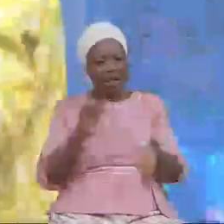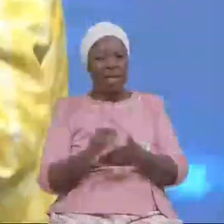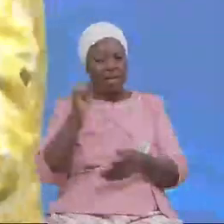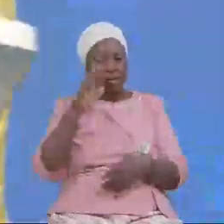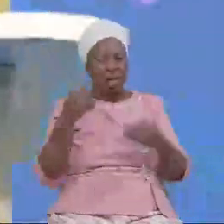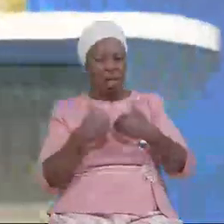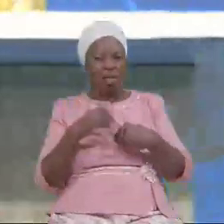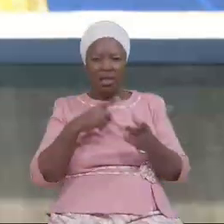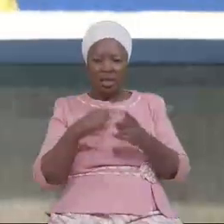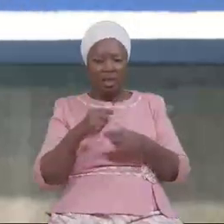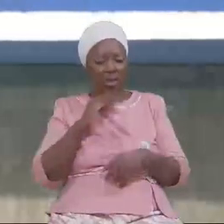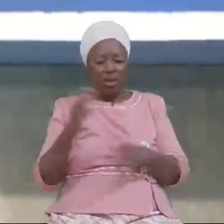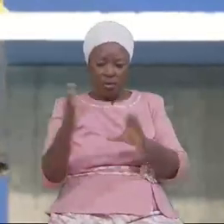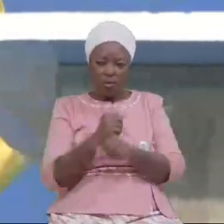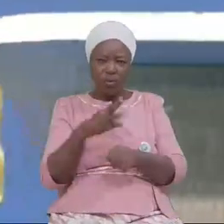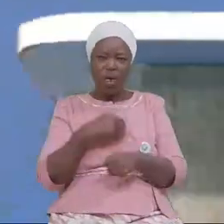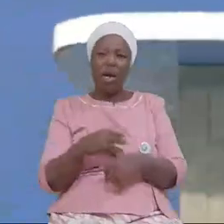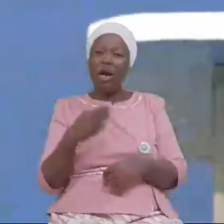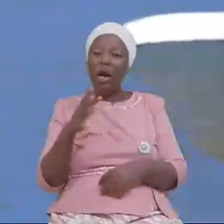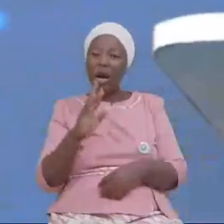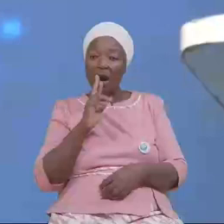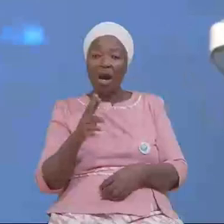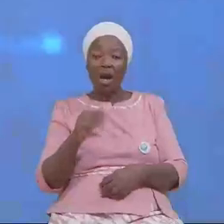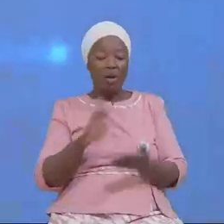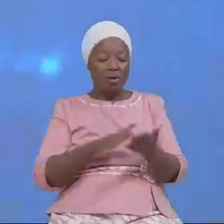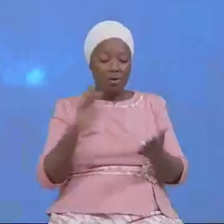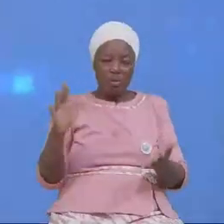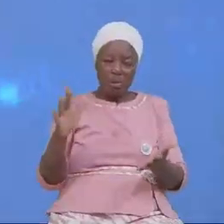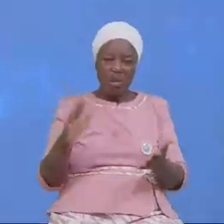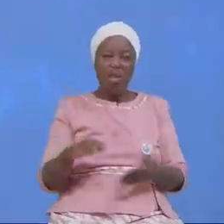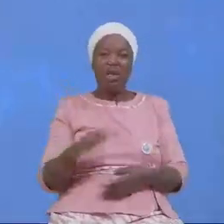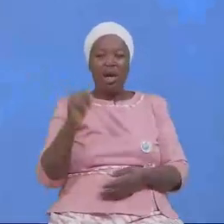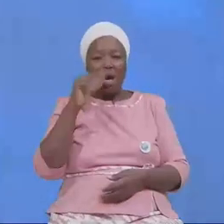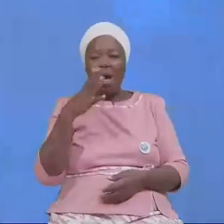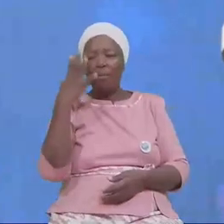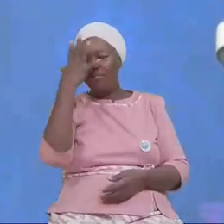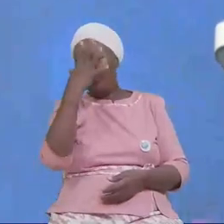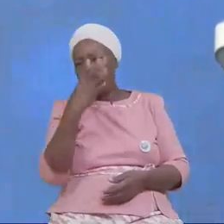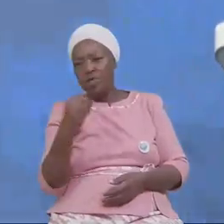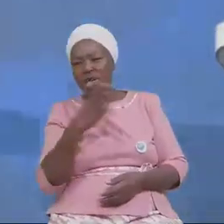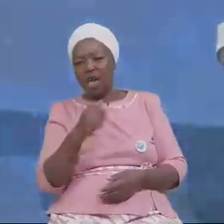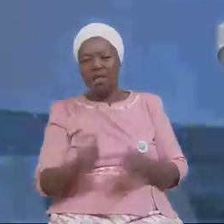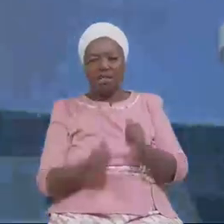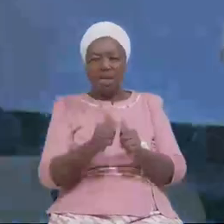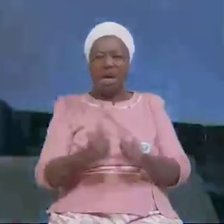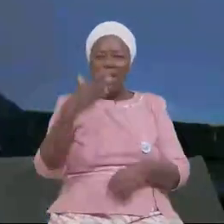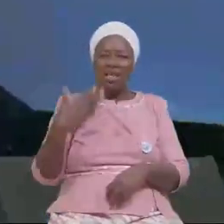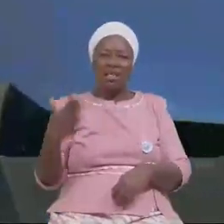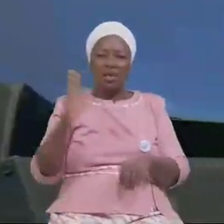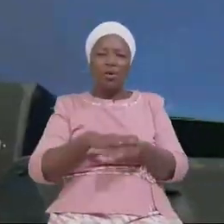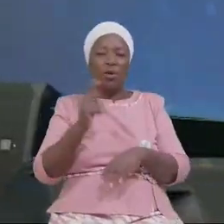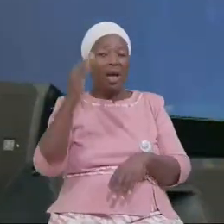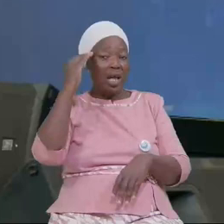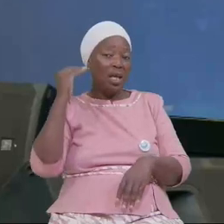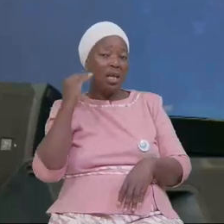pris sa beauté, sa gloire et la chose la plus suprême de sa tête, de